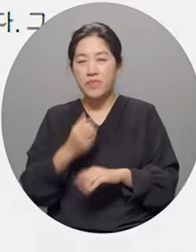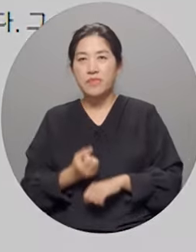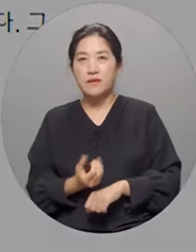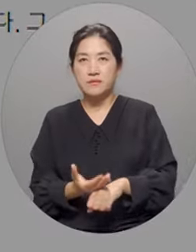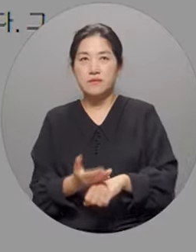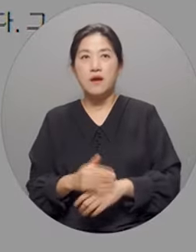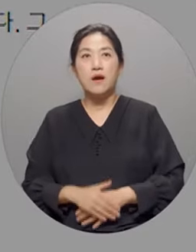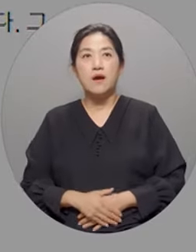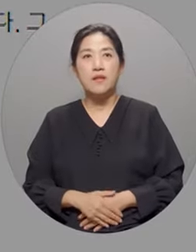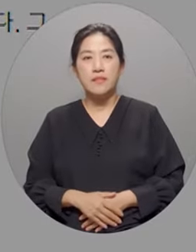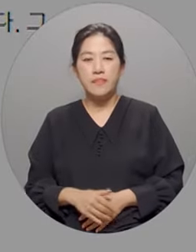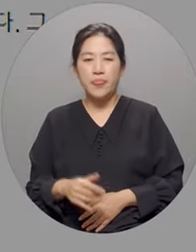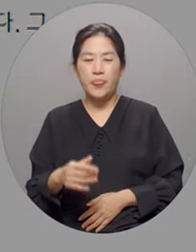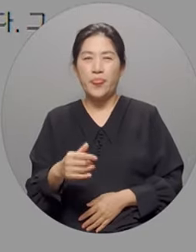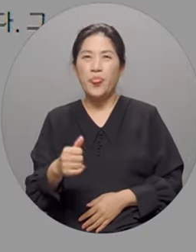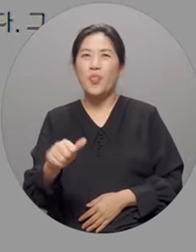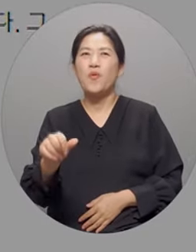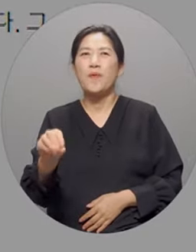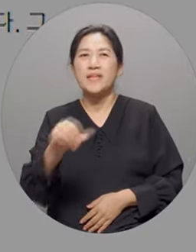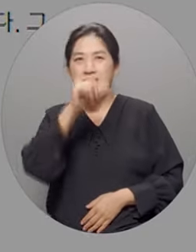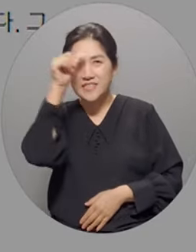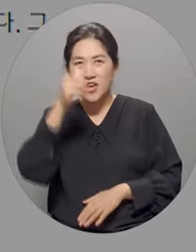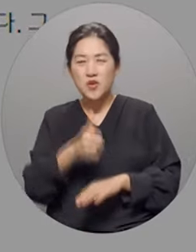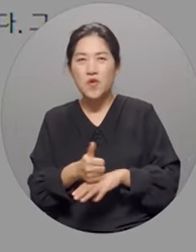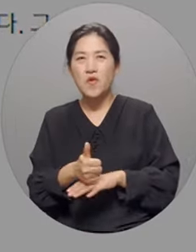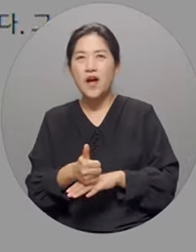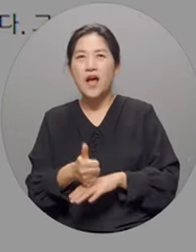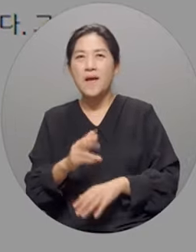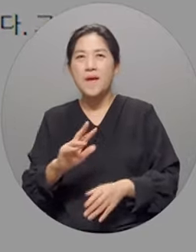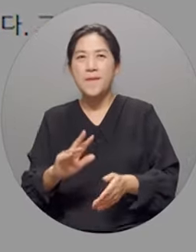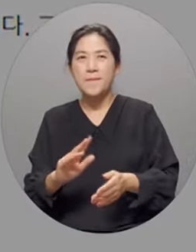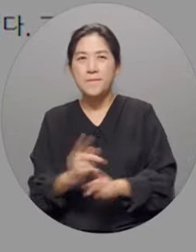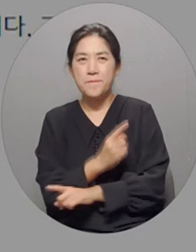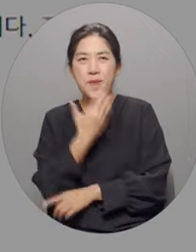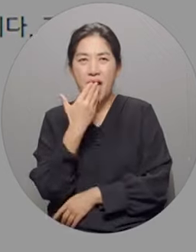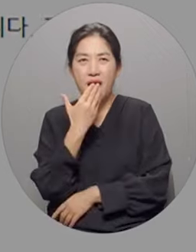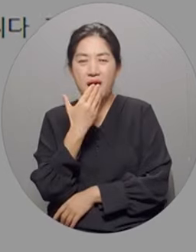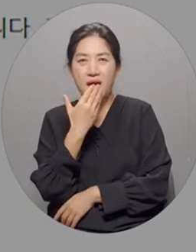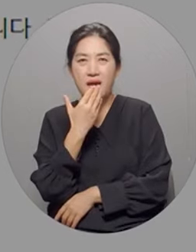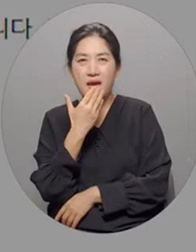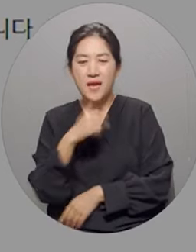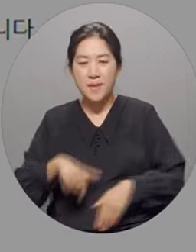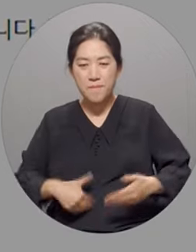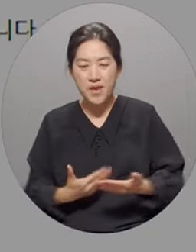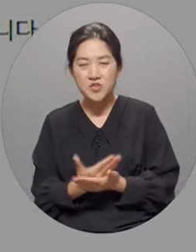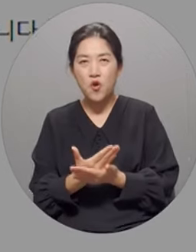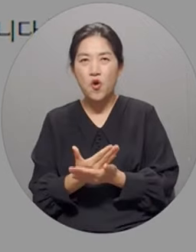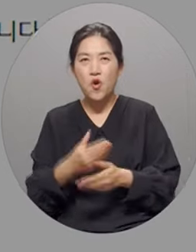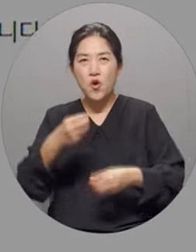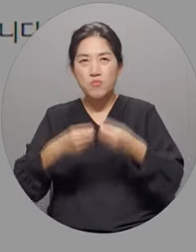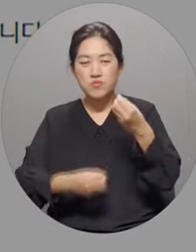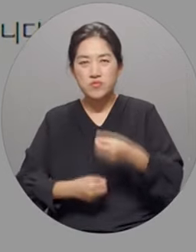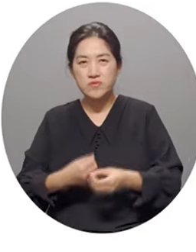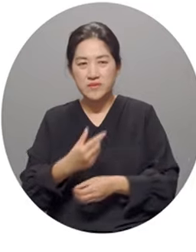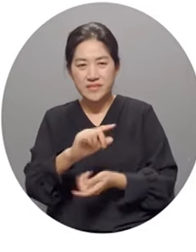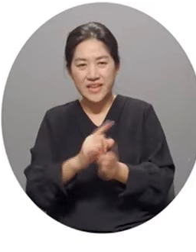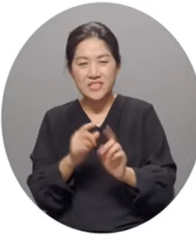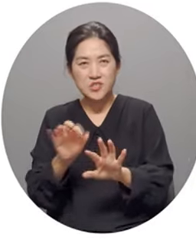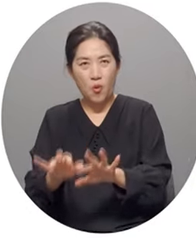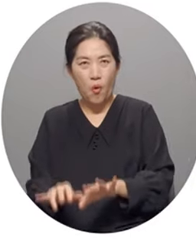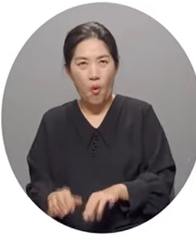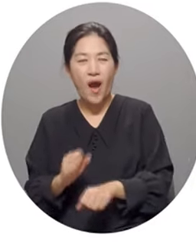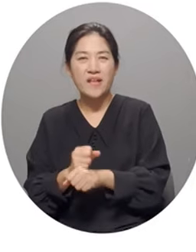단돈 5만 원 인생의 결과값이 바뀔 수 있다 한 반성문 대필 업체의 광고입니다